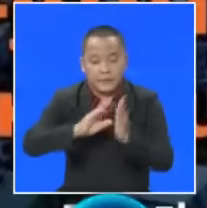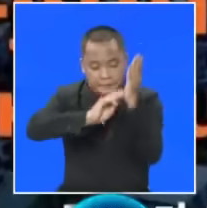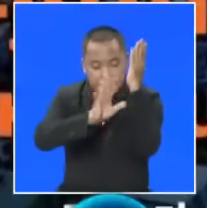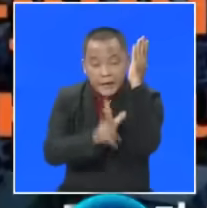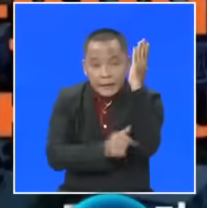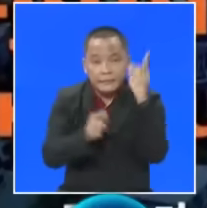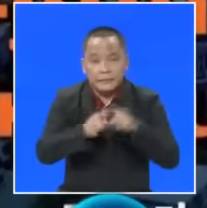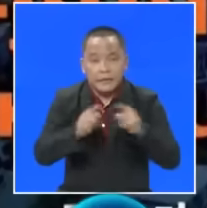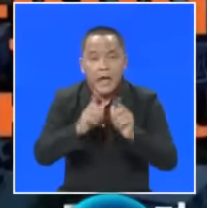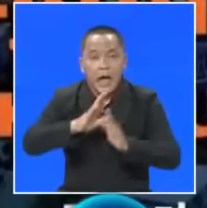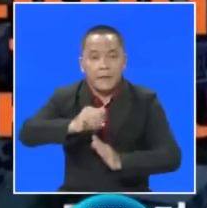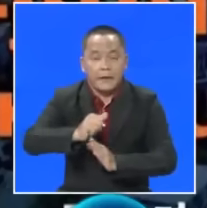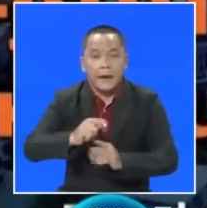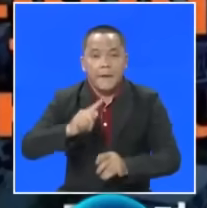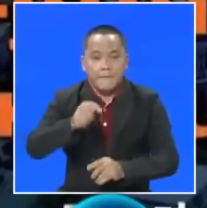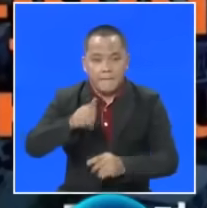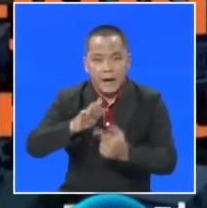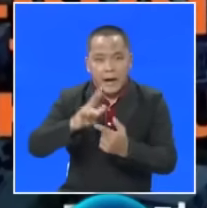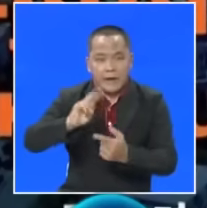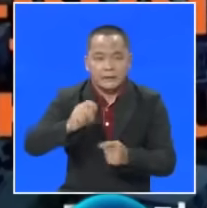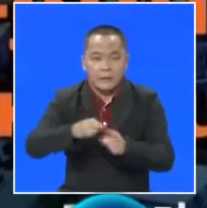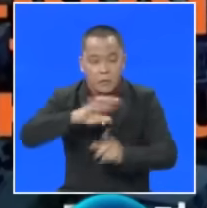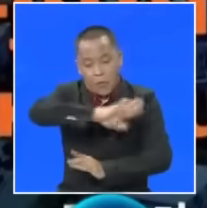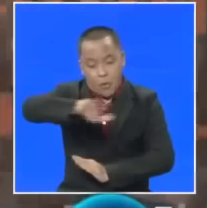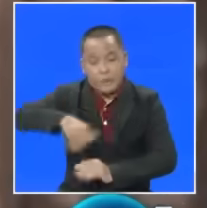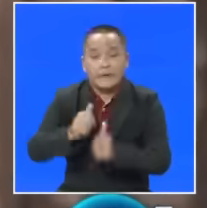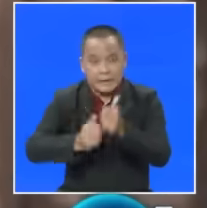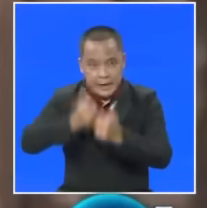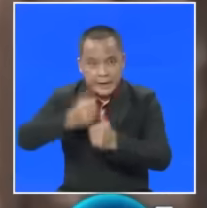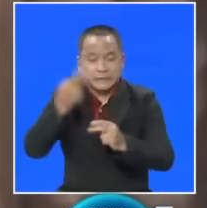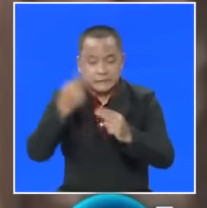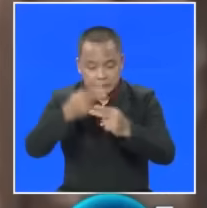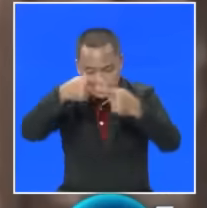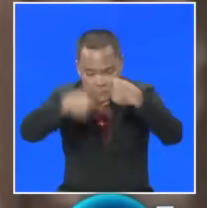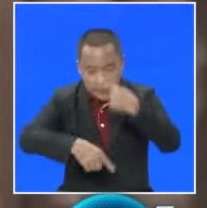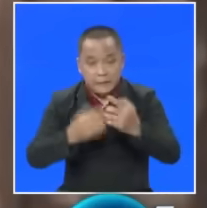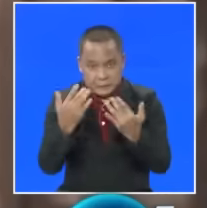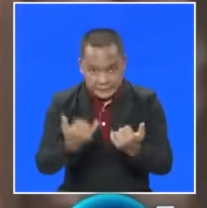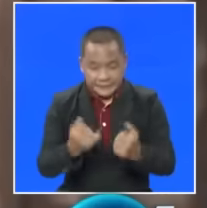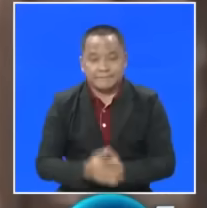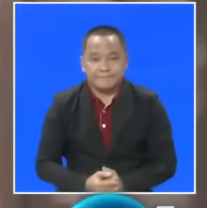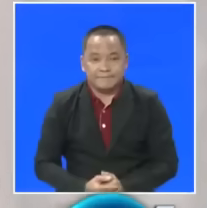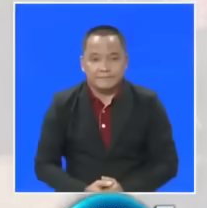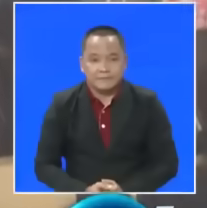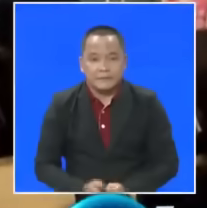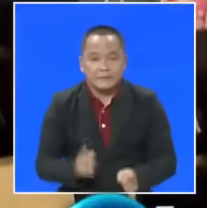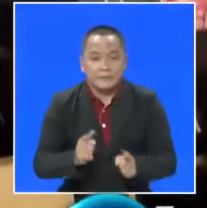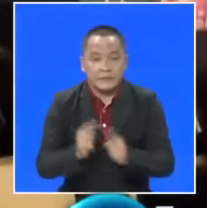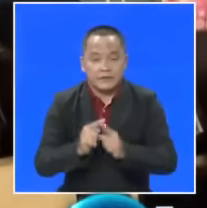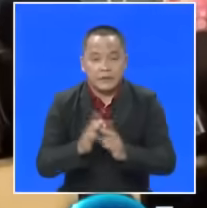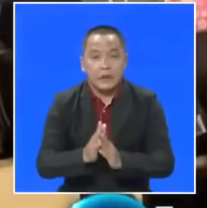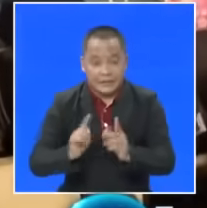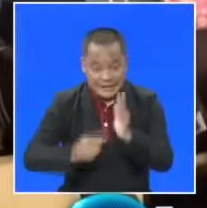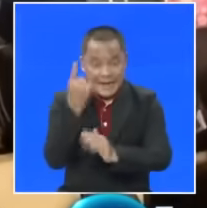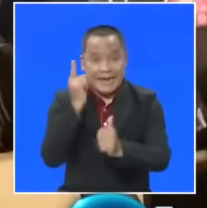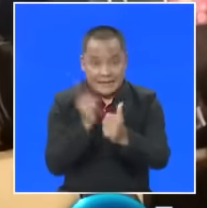ากล้าเขตอำเภอปักธงชัยทั้งหมดเป็นคู่แข่งที่มีชื่อโผล่ขึ้นมาขณะนี้นี่ถือเป็นระฆัง